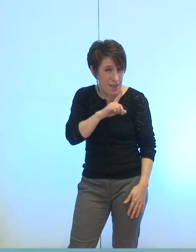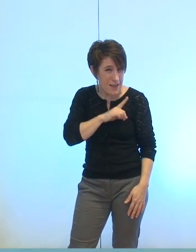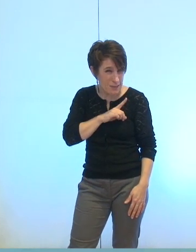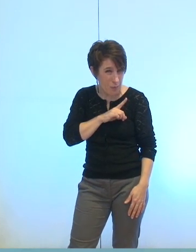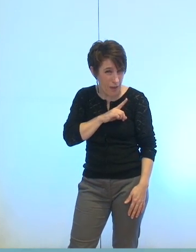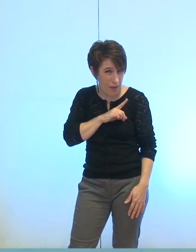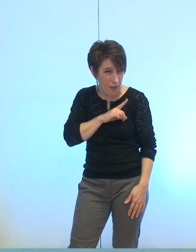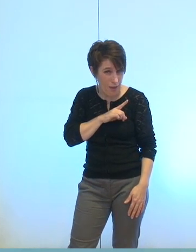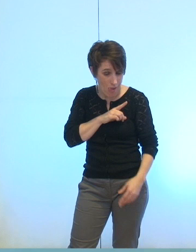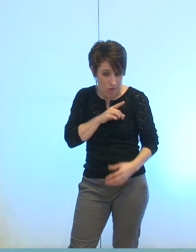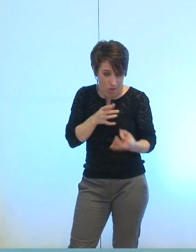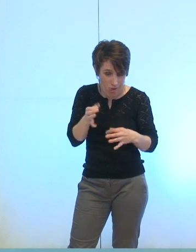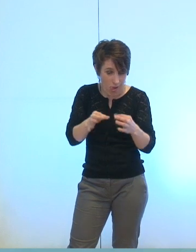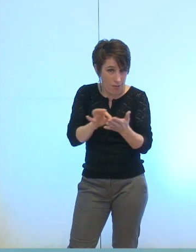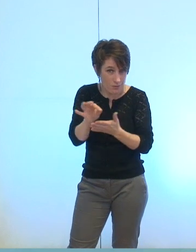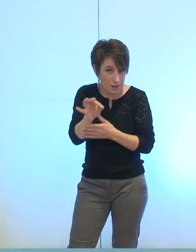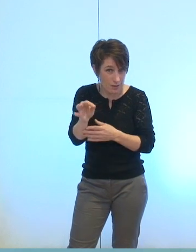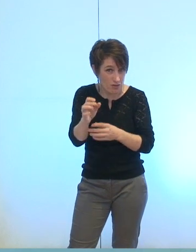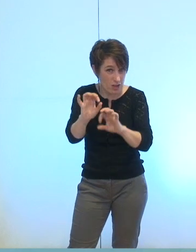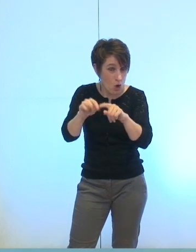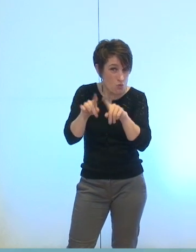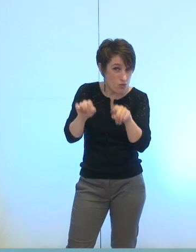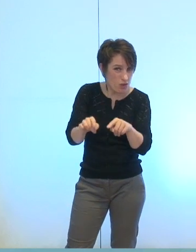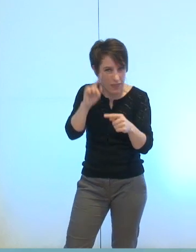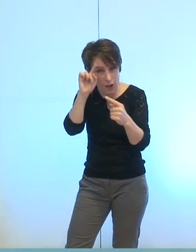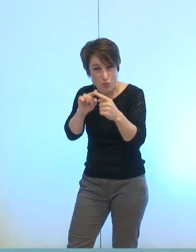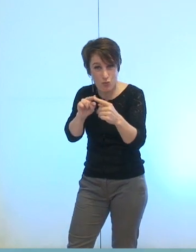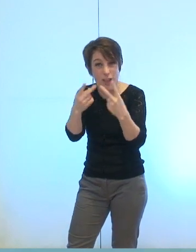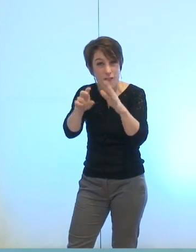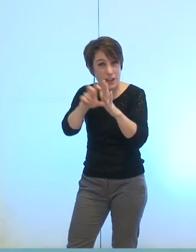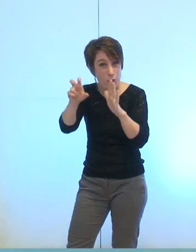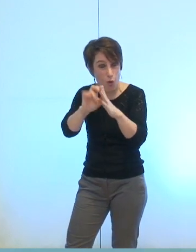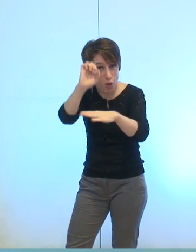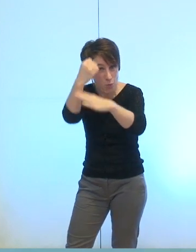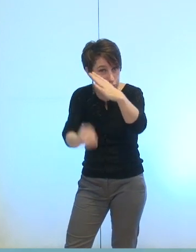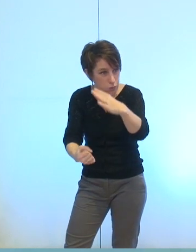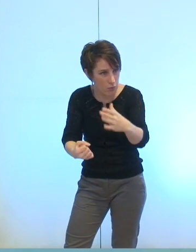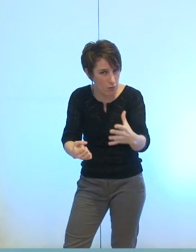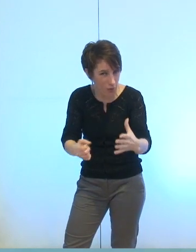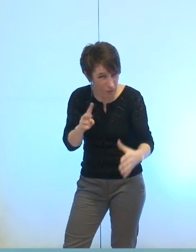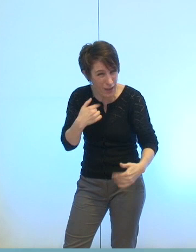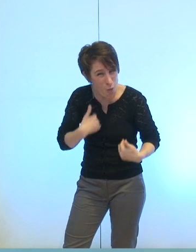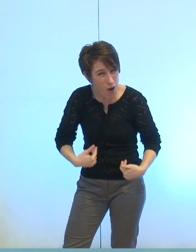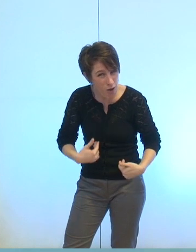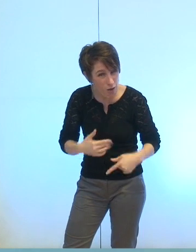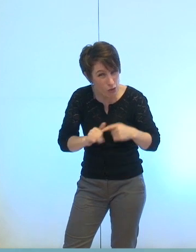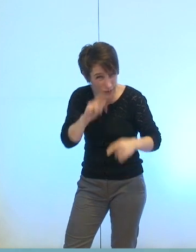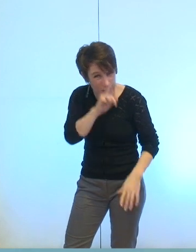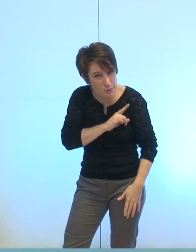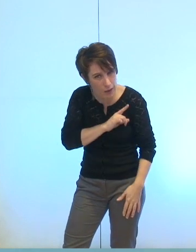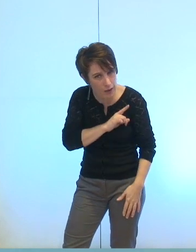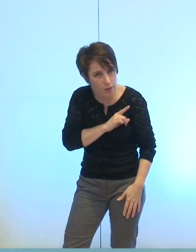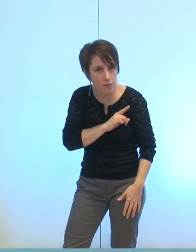aujourd'hui dans une impasse financière au niveau de la ville alors que on va se le dire très clairement entre nous j'avais quand même quelques